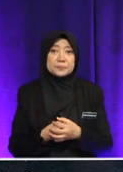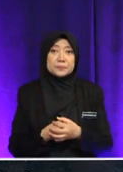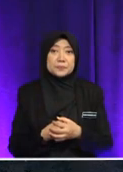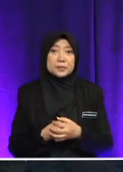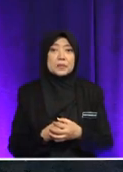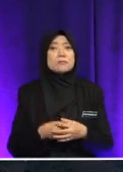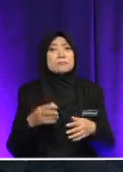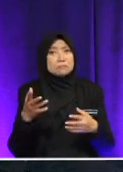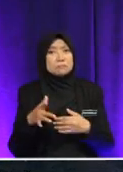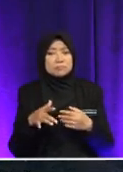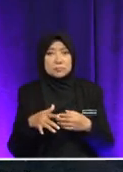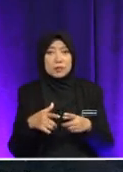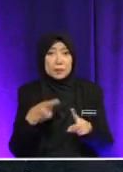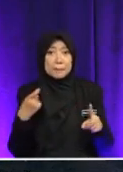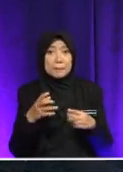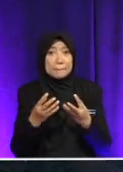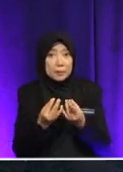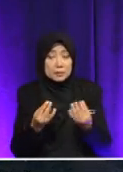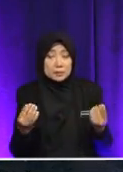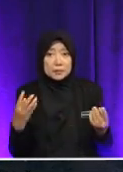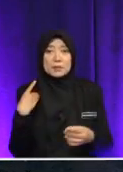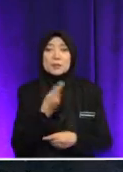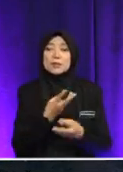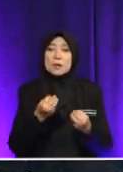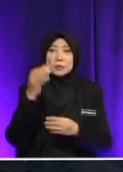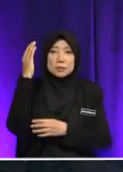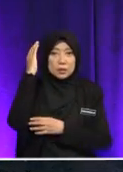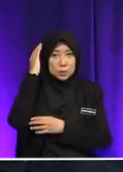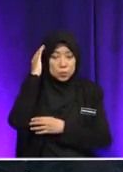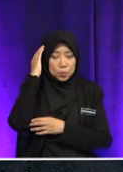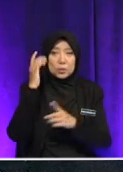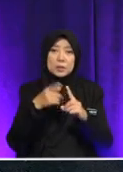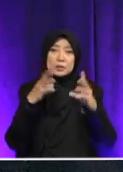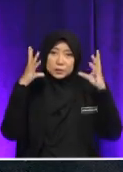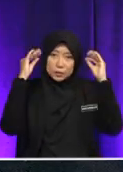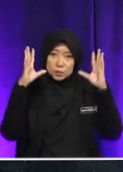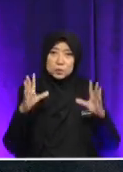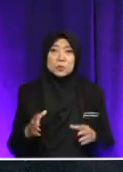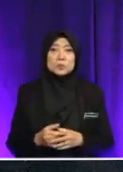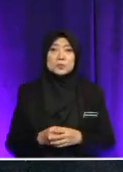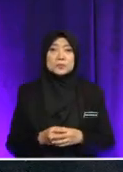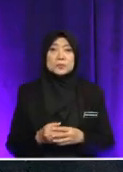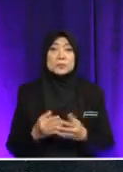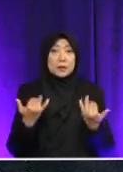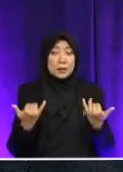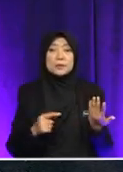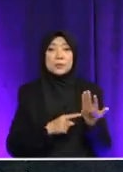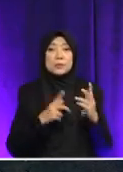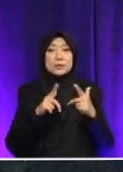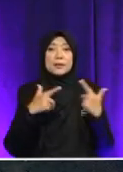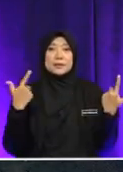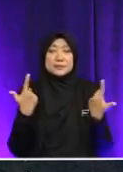pastilah Oke kita tahu dengan lebih jelas lagi daripada Cikgu Khairul jumpsuikan kelas kita untuk hari